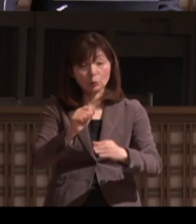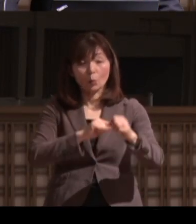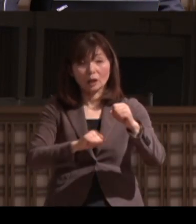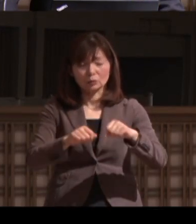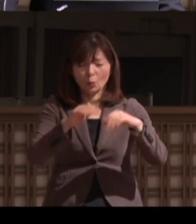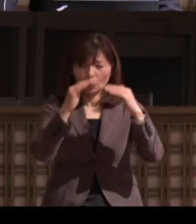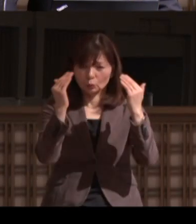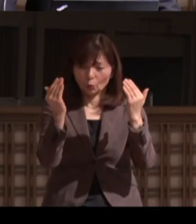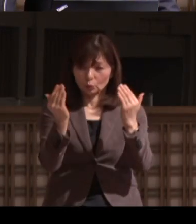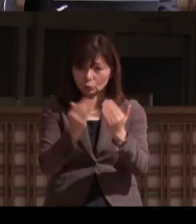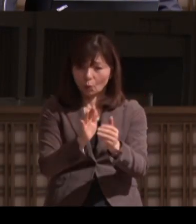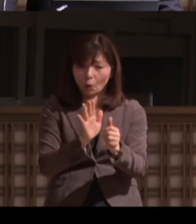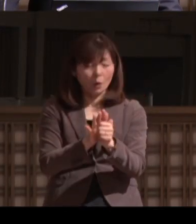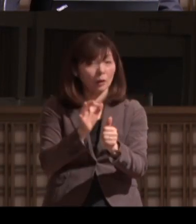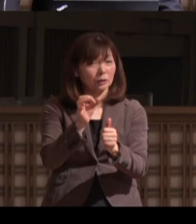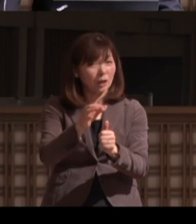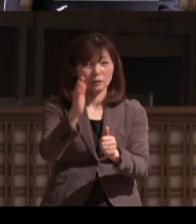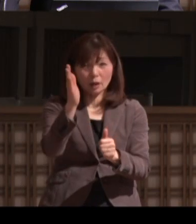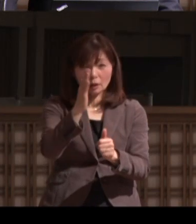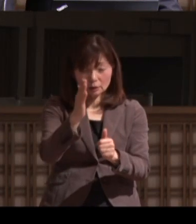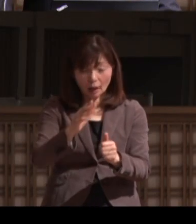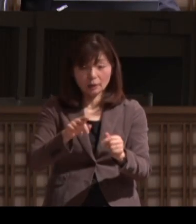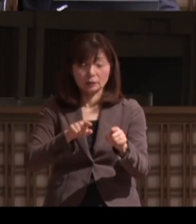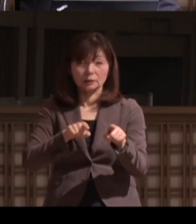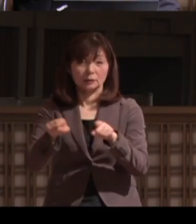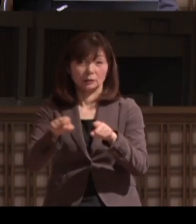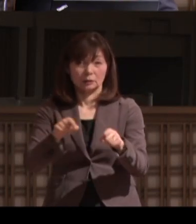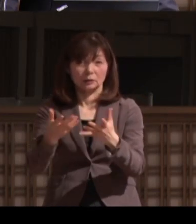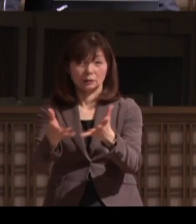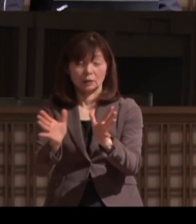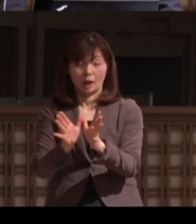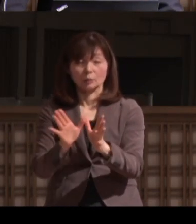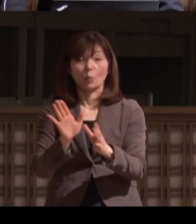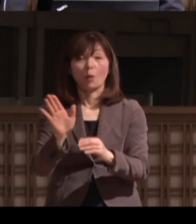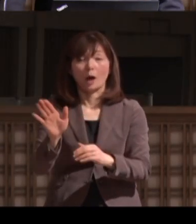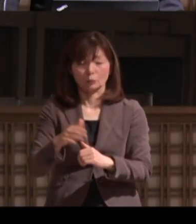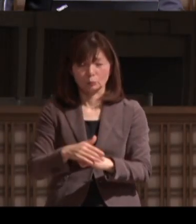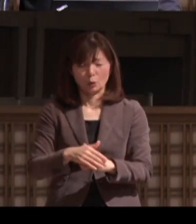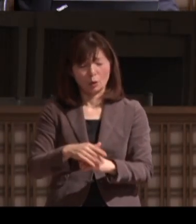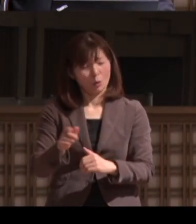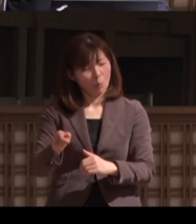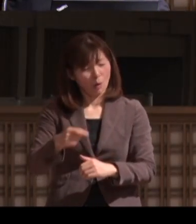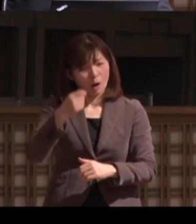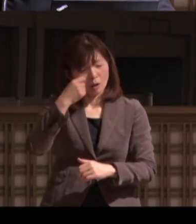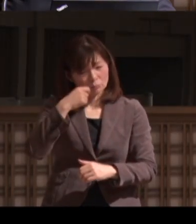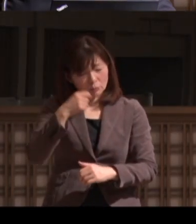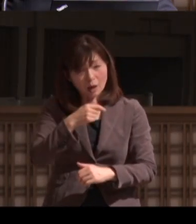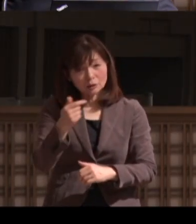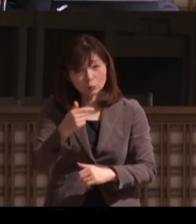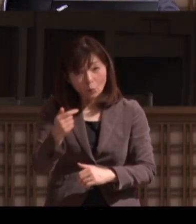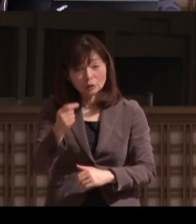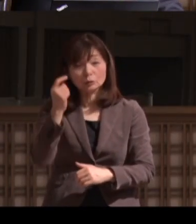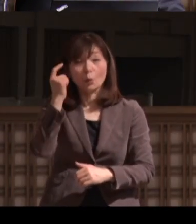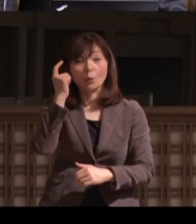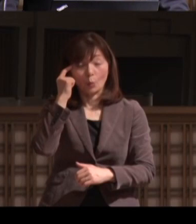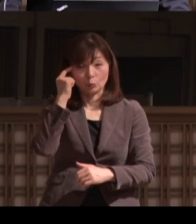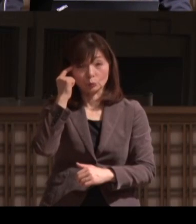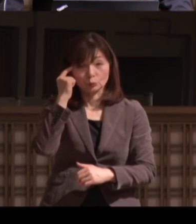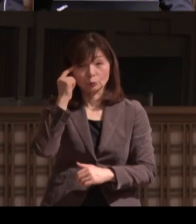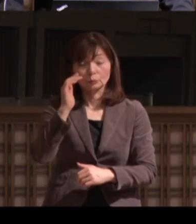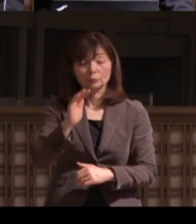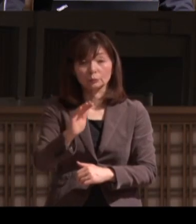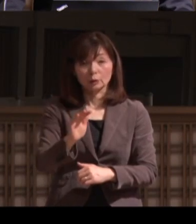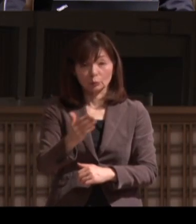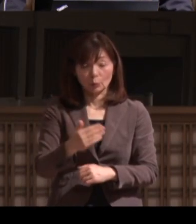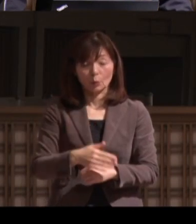金を出さない自治体さもありますまそれはちょっとひどすぎるんじゃないかと思うんですけどもま